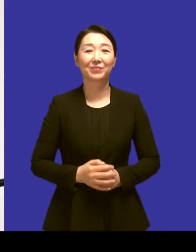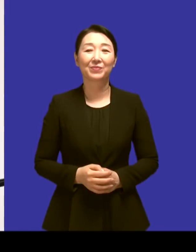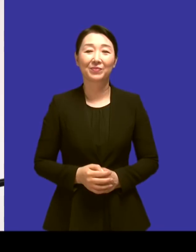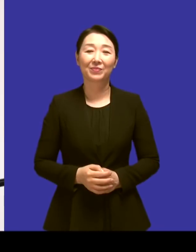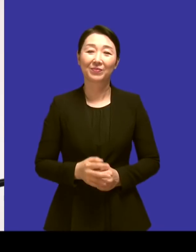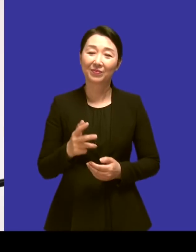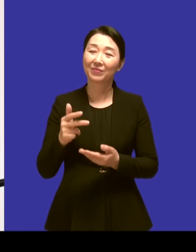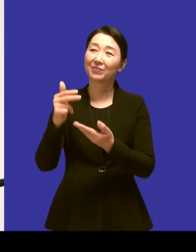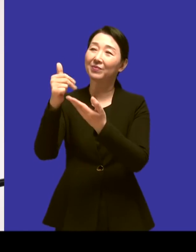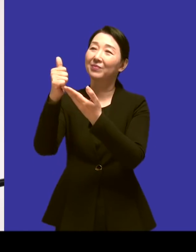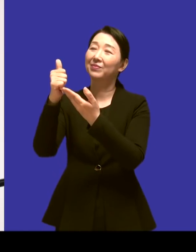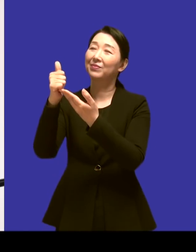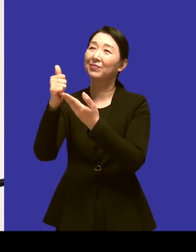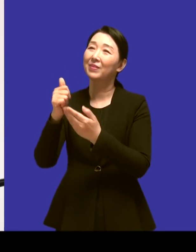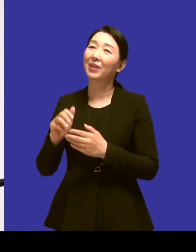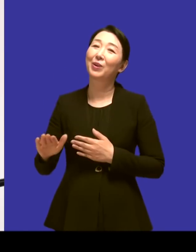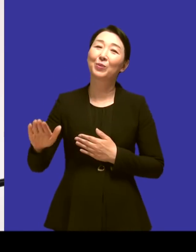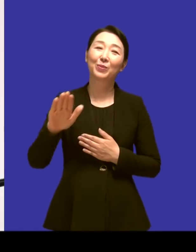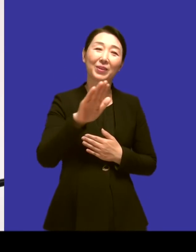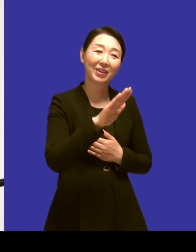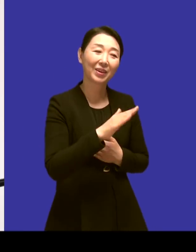예배하자. 주가